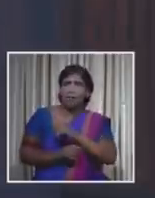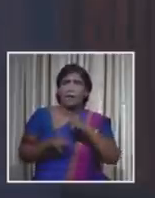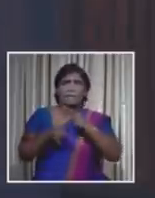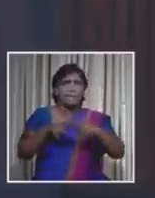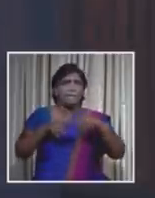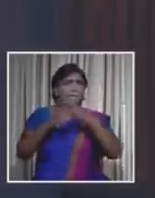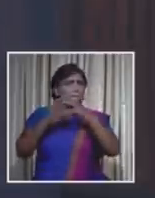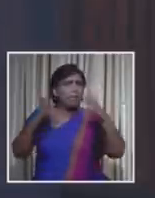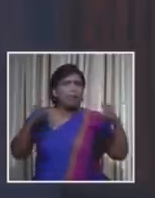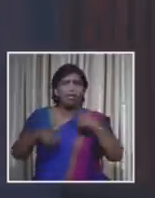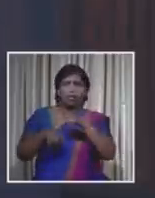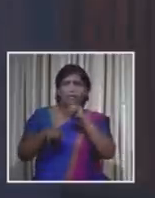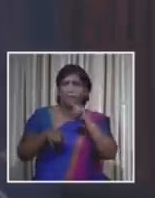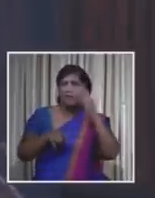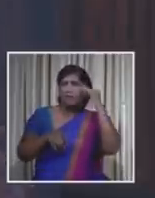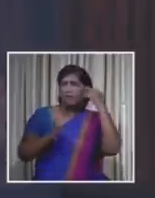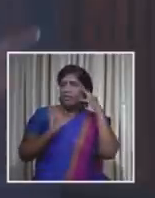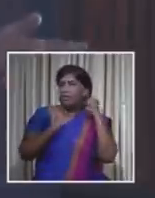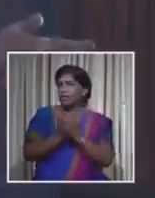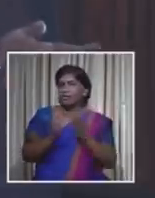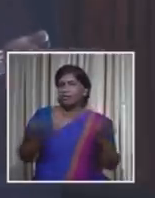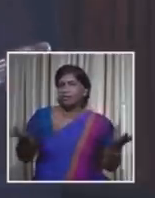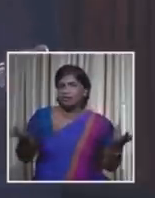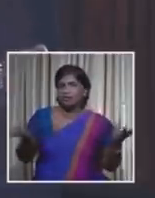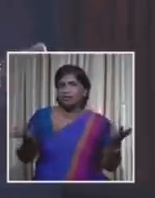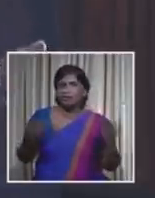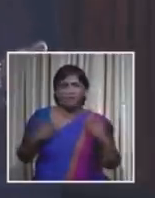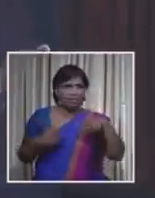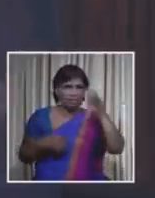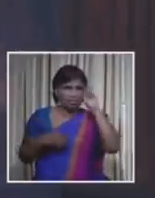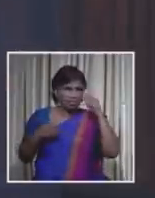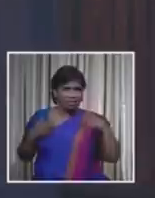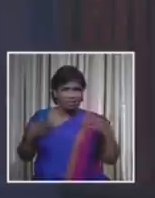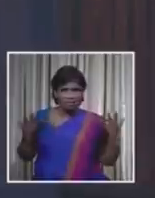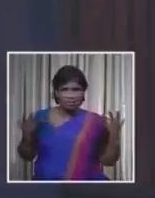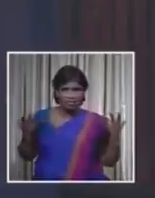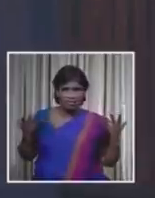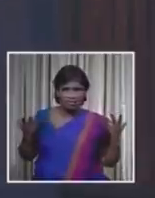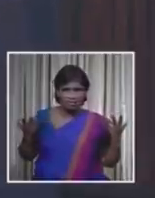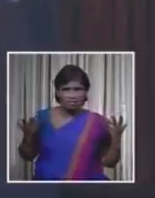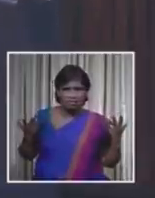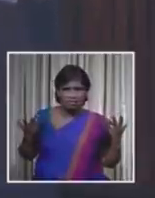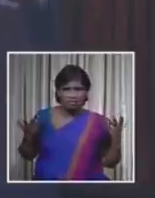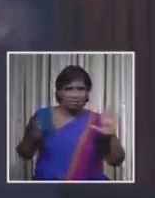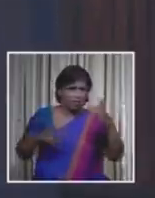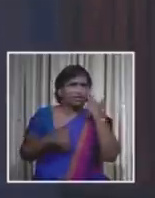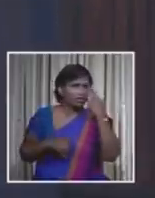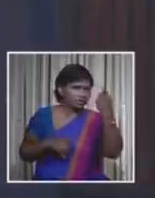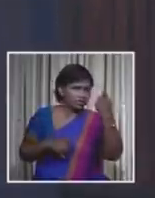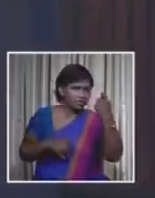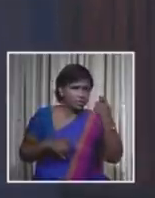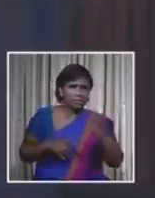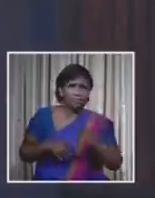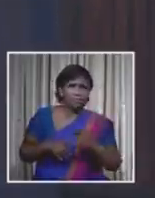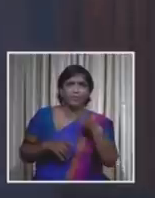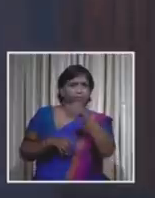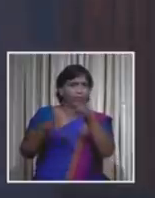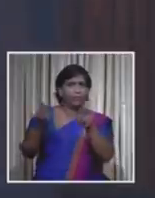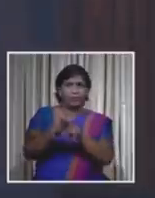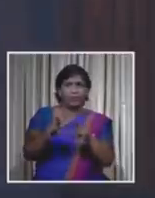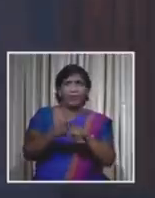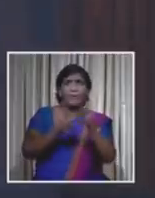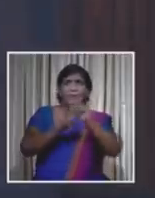ගැන කිව්වම කොහමද කාන්තාවන්ට අපහසු වෙන්නේ මට මේක තේරෙන්නේ නැහැ ඔබතුමා ඔයිට ඔයිට සමා වෙන්න කතානායකතුමනි ඔයිට වඩා